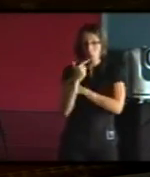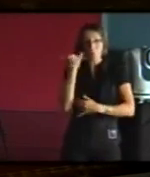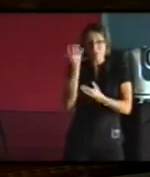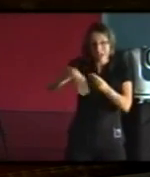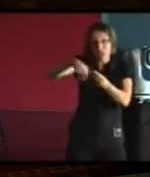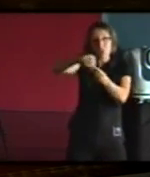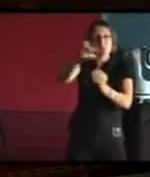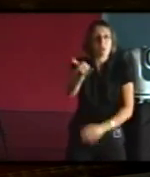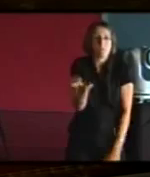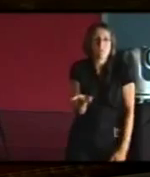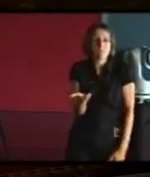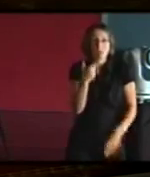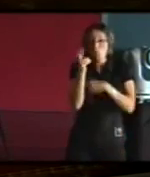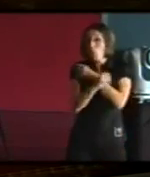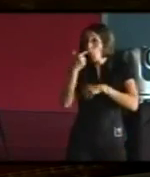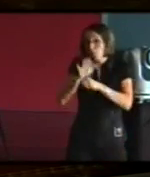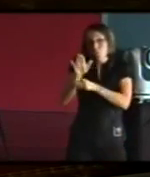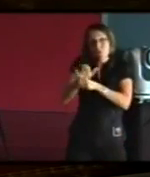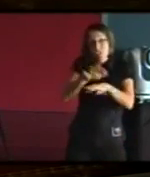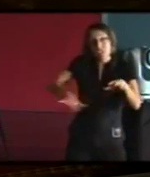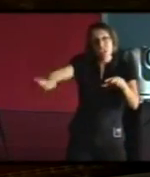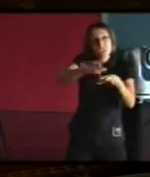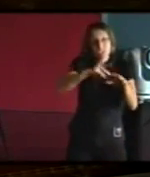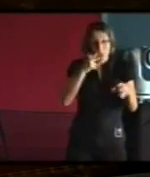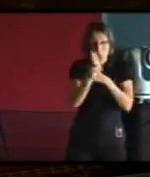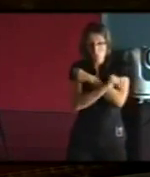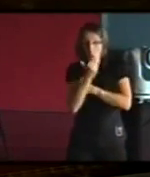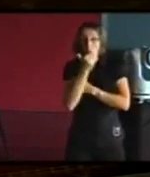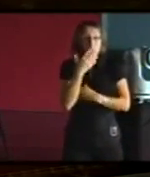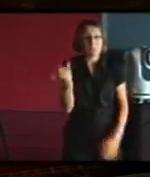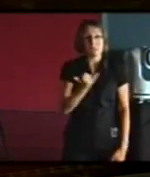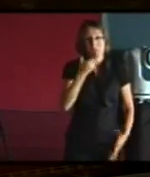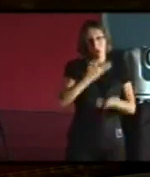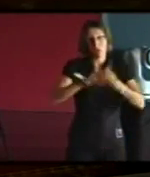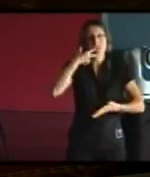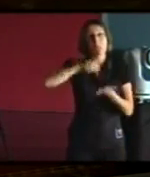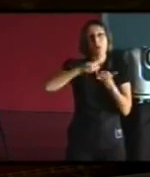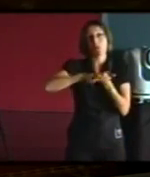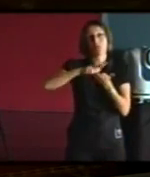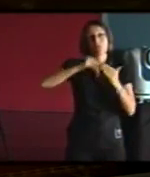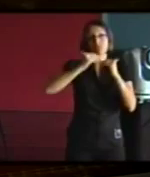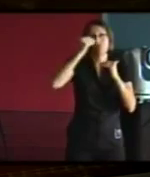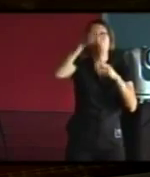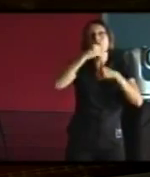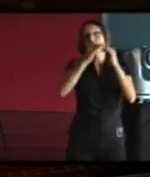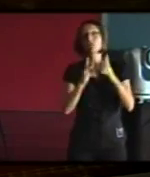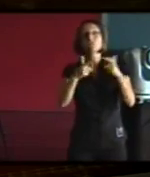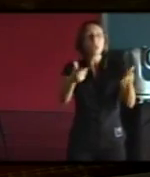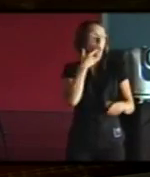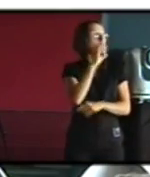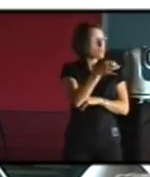il faut en faire autre chose. Ils ne seront plus du bureau. Faut en faire autre chose. C'est fini. Donc du logement, Jamel? Oui. Enfin, globalement du